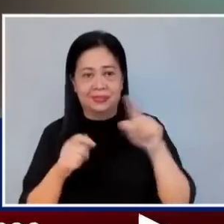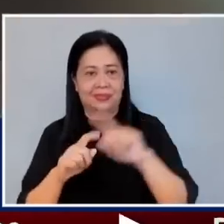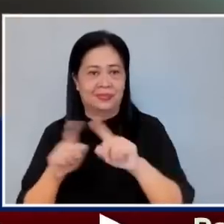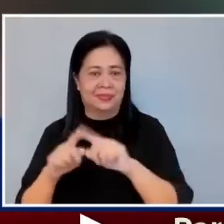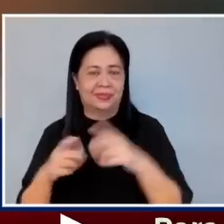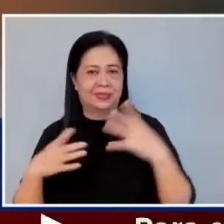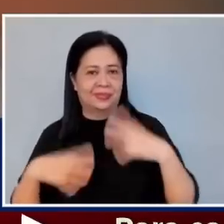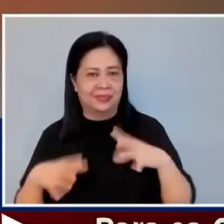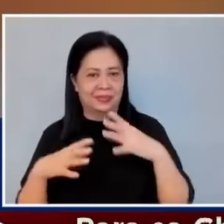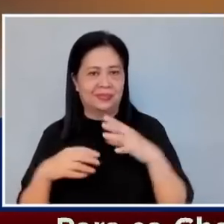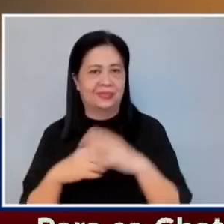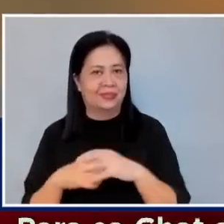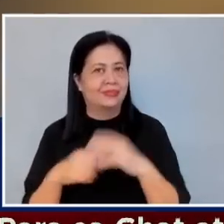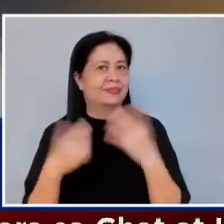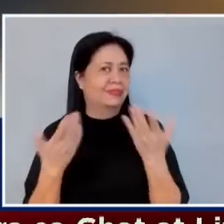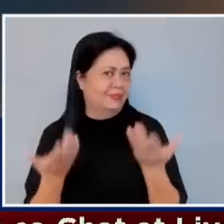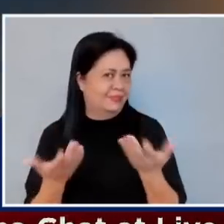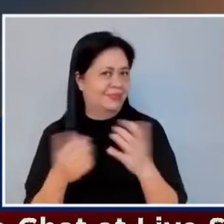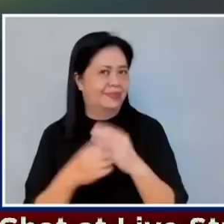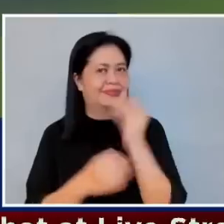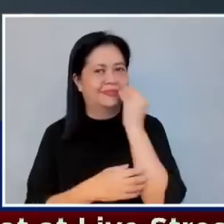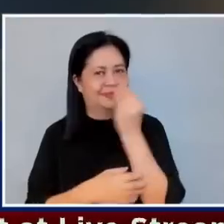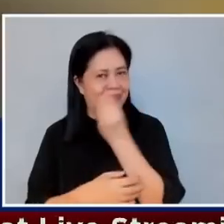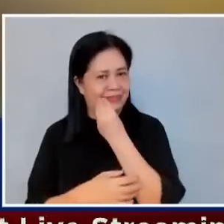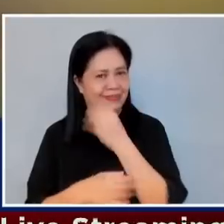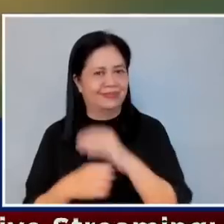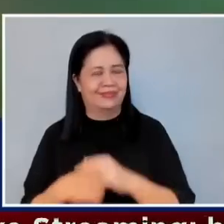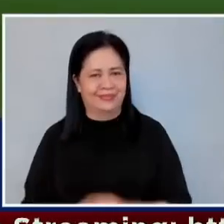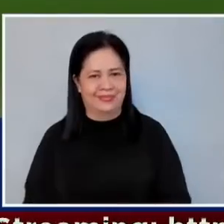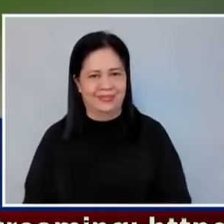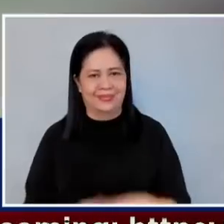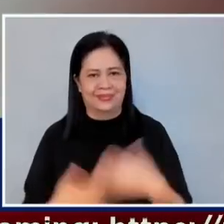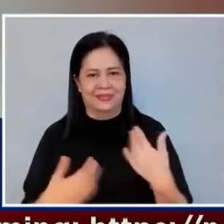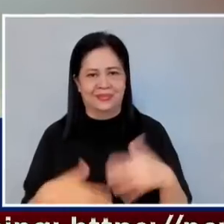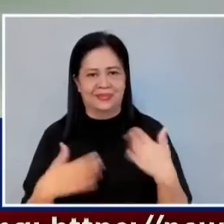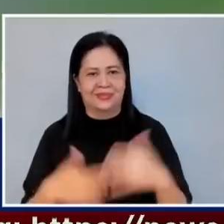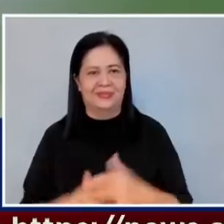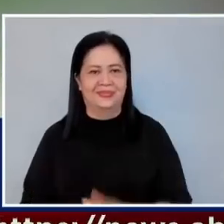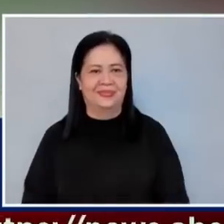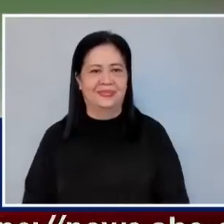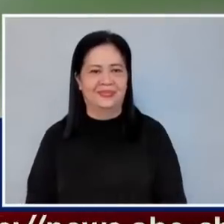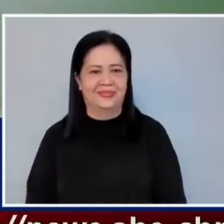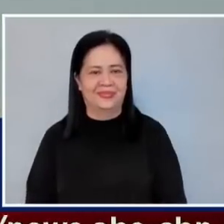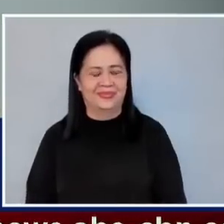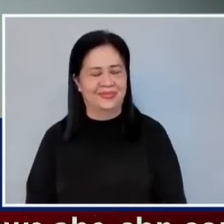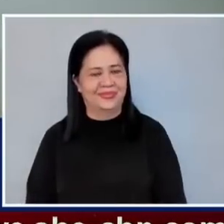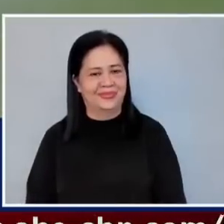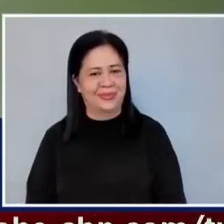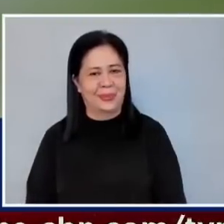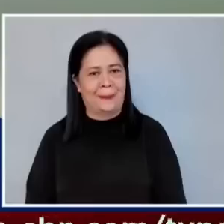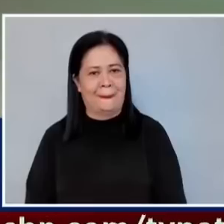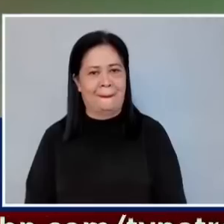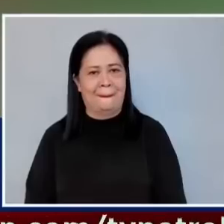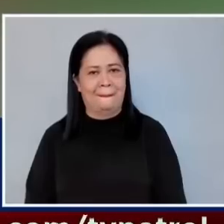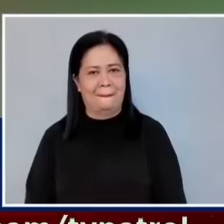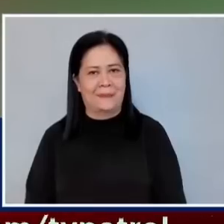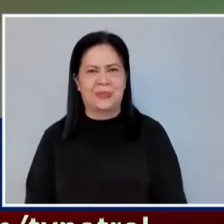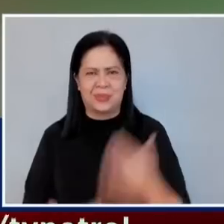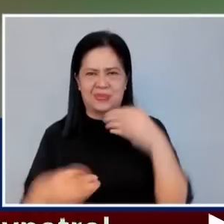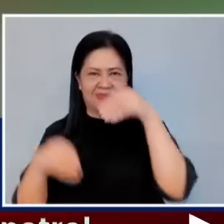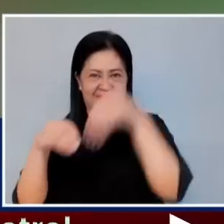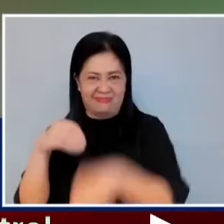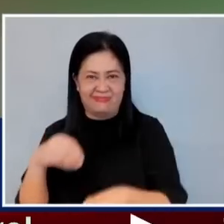damit, at syempre, flowers. Ang laki ng puno ng saging. Oh, wala pa. Wala pa. Sana maitanim niyang